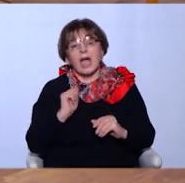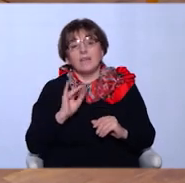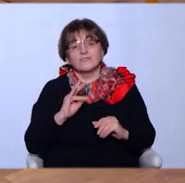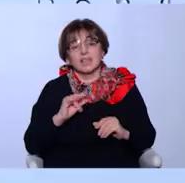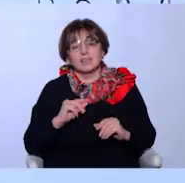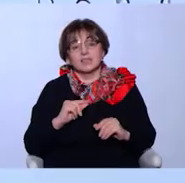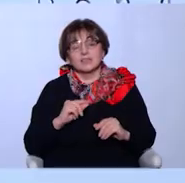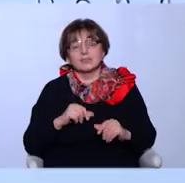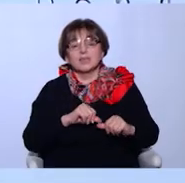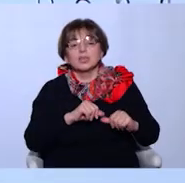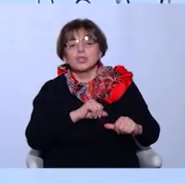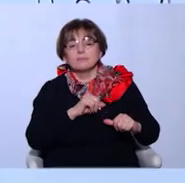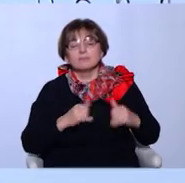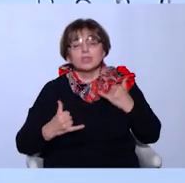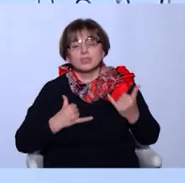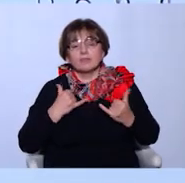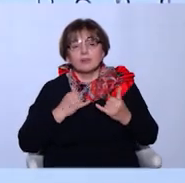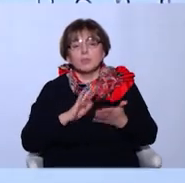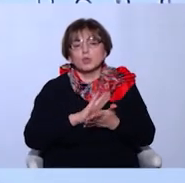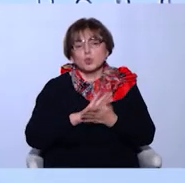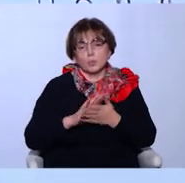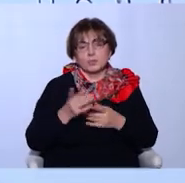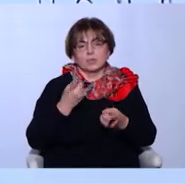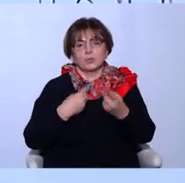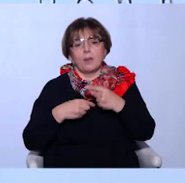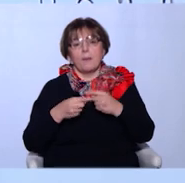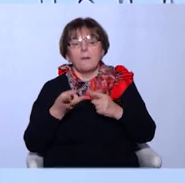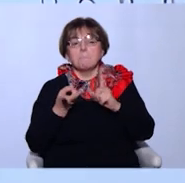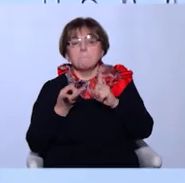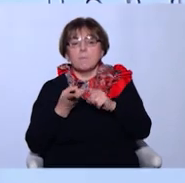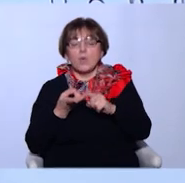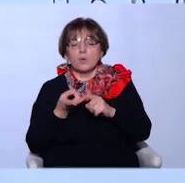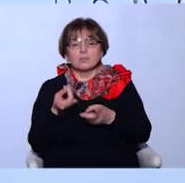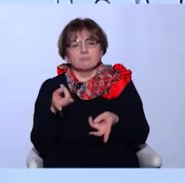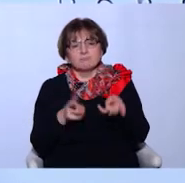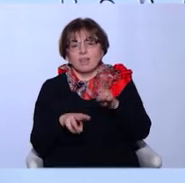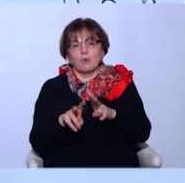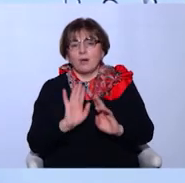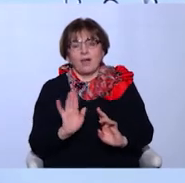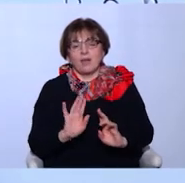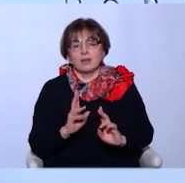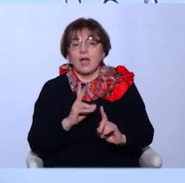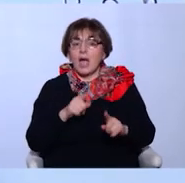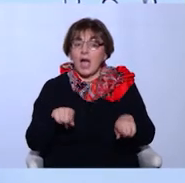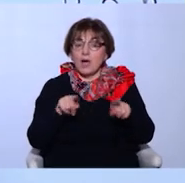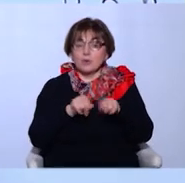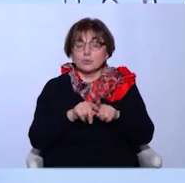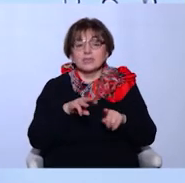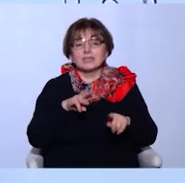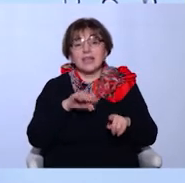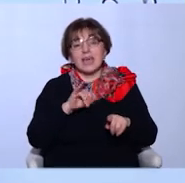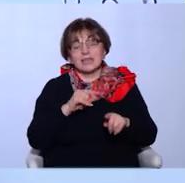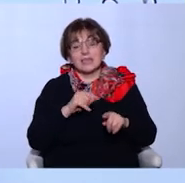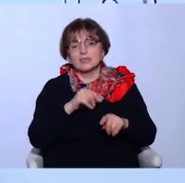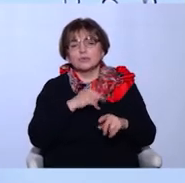ავთანდილის სატრფოსთან პირნაშლად დაბრუნება. მეორის დაღუპვა უნდა მოყვეს, ანუ ტარიელის ტრაგედია. ხელახლა უნდა